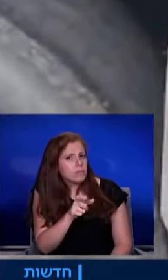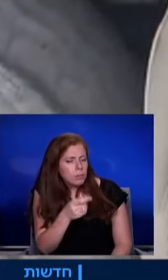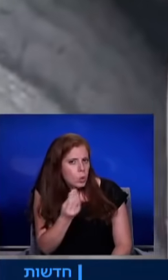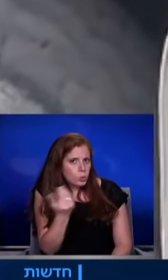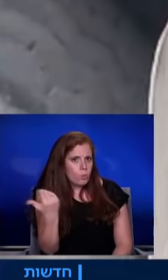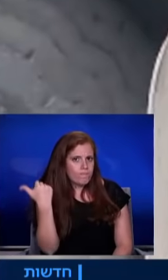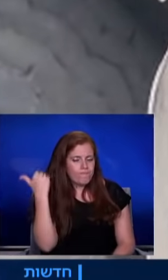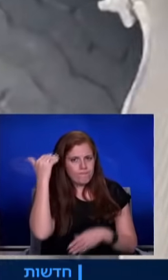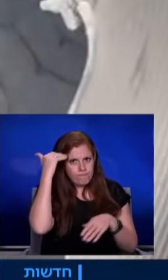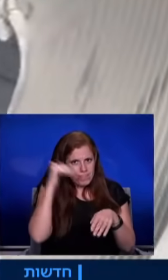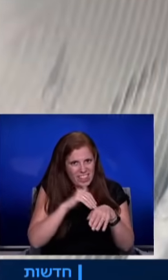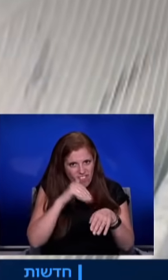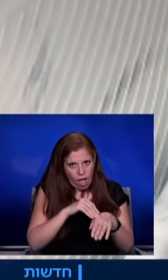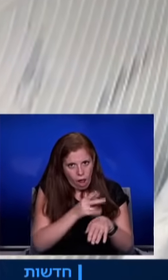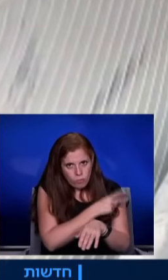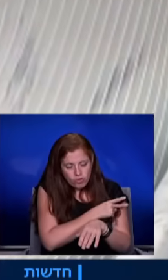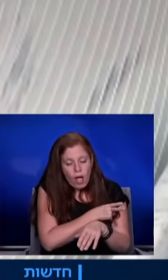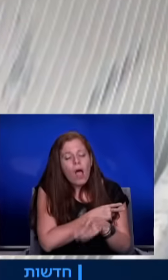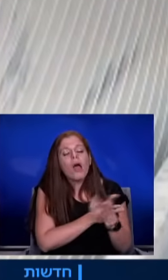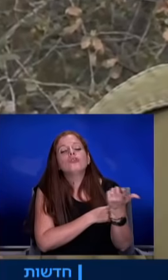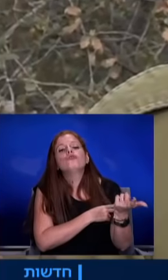דיווח למשטרה או משהו בסגנון